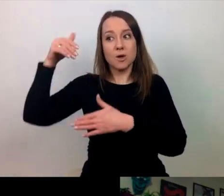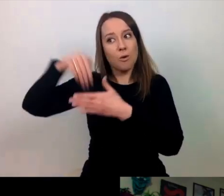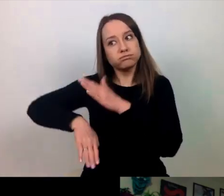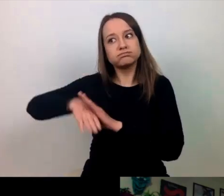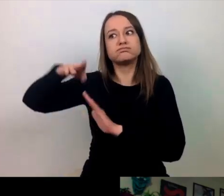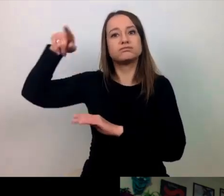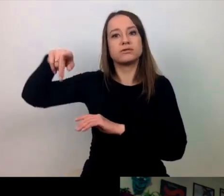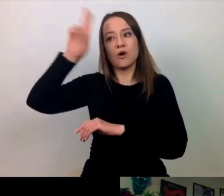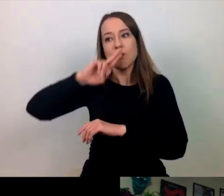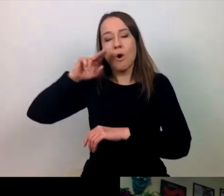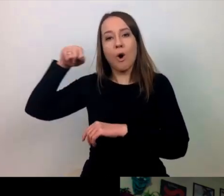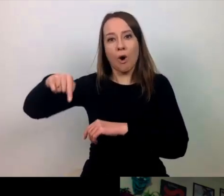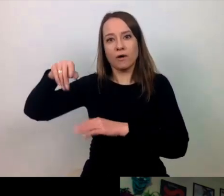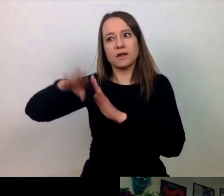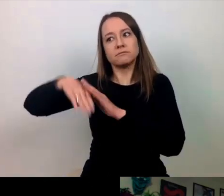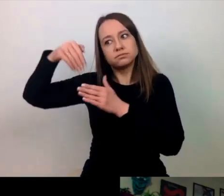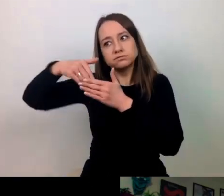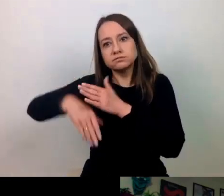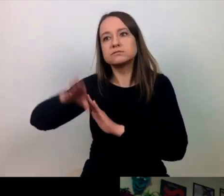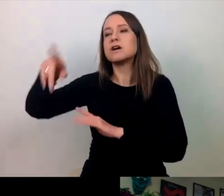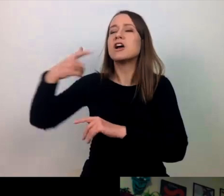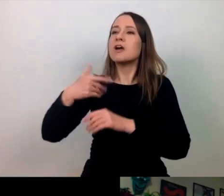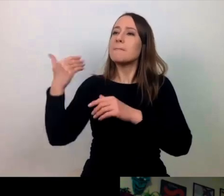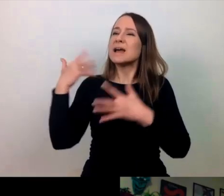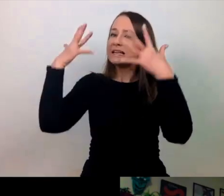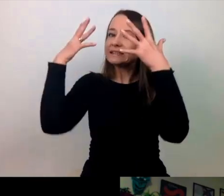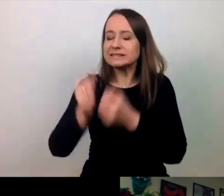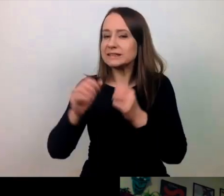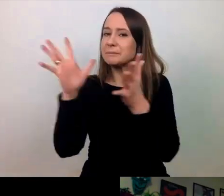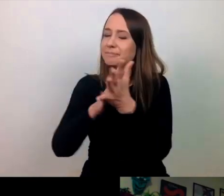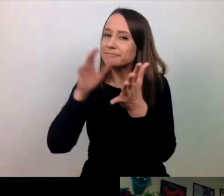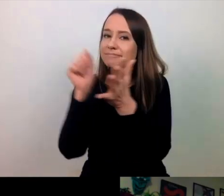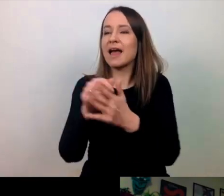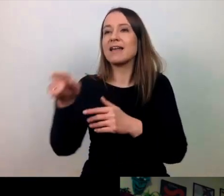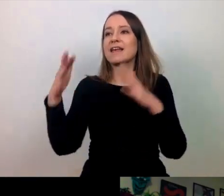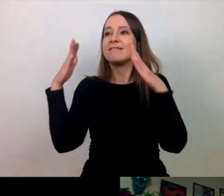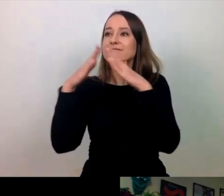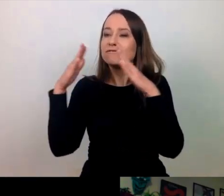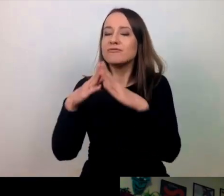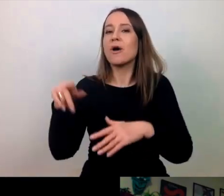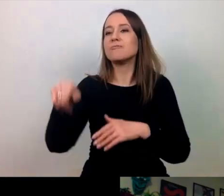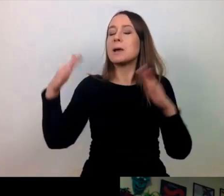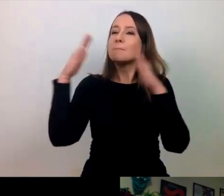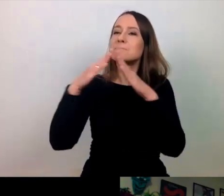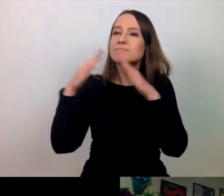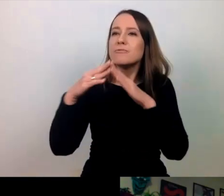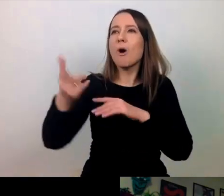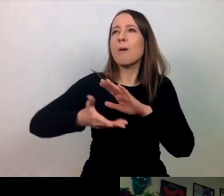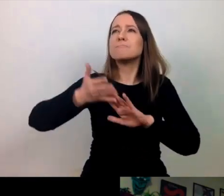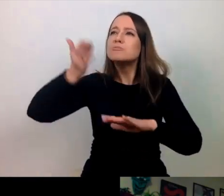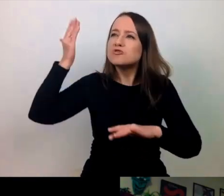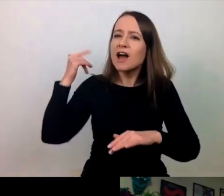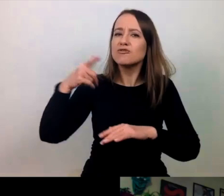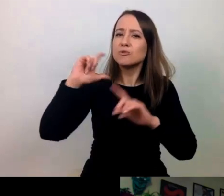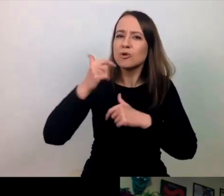się jakby z tą przeszłością, a tutaj jest trochę tak przeszłość równa się dom, trzeba z tą przeszłością coś zrobić, albo